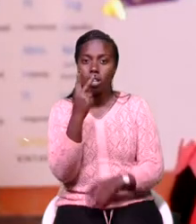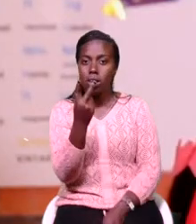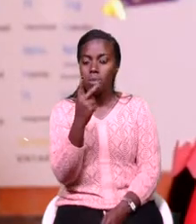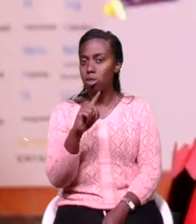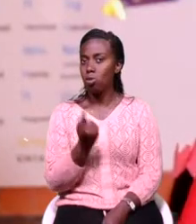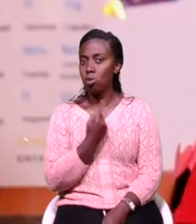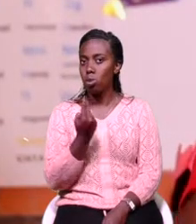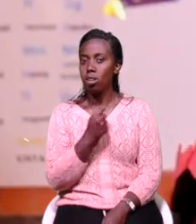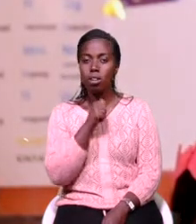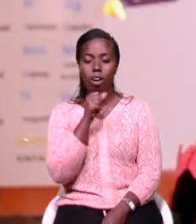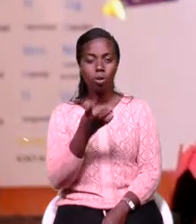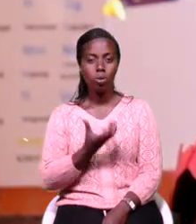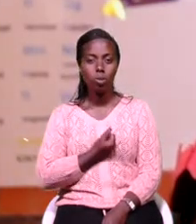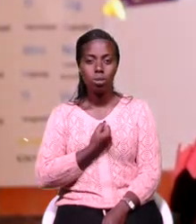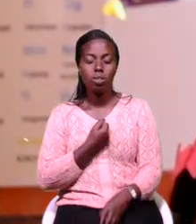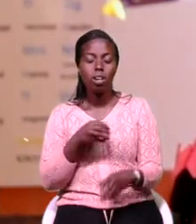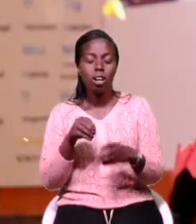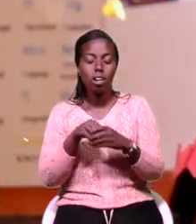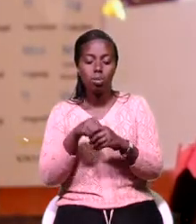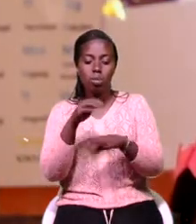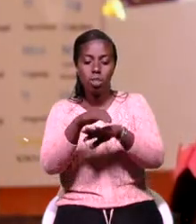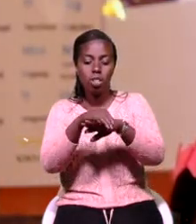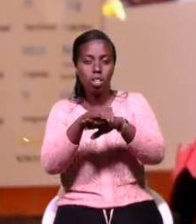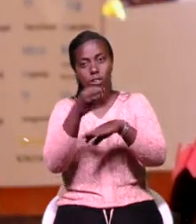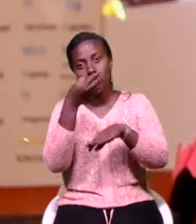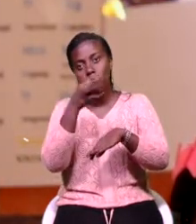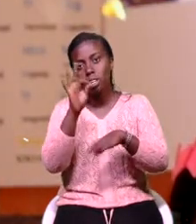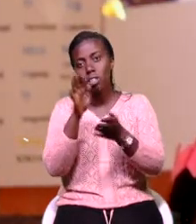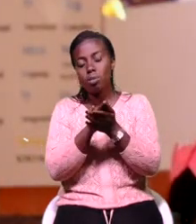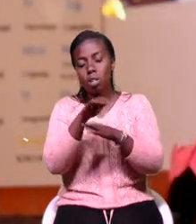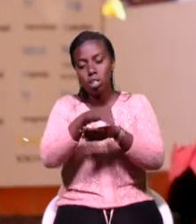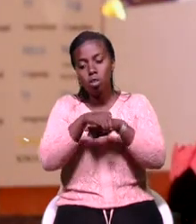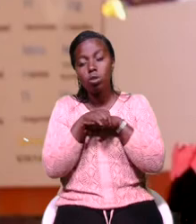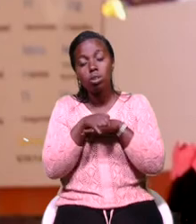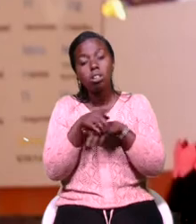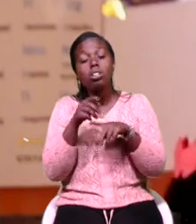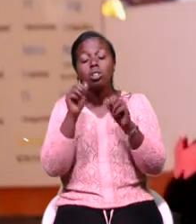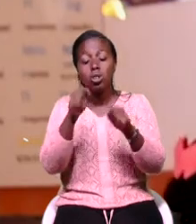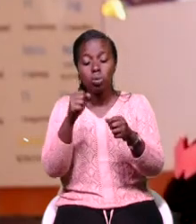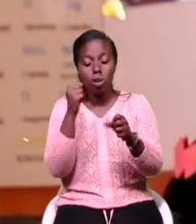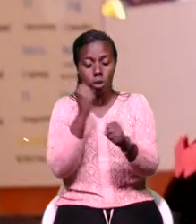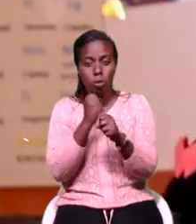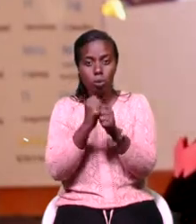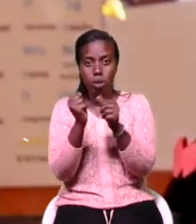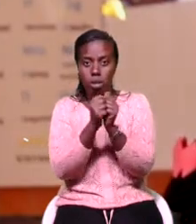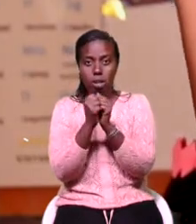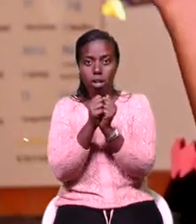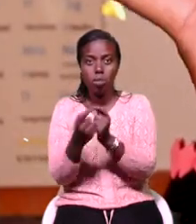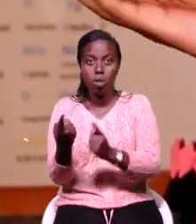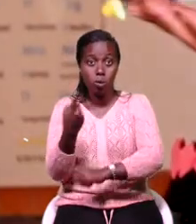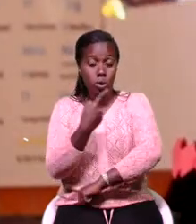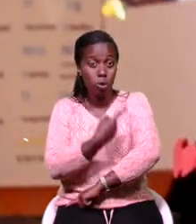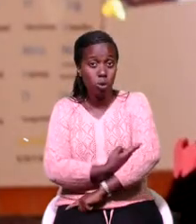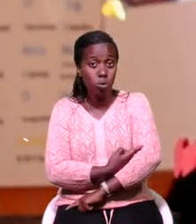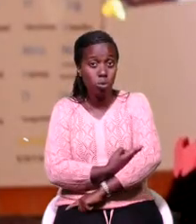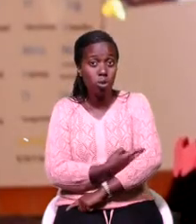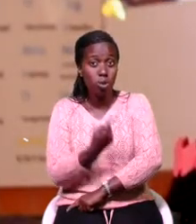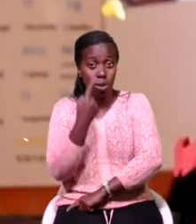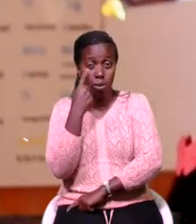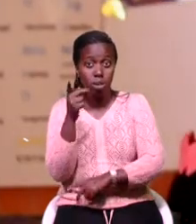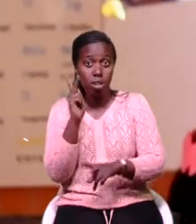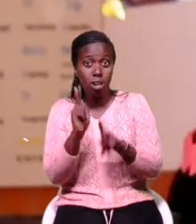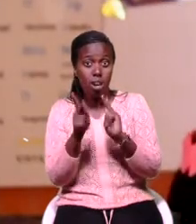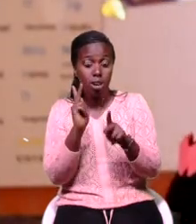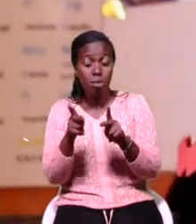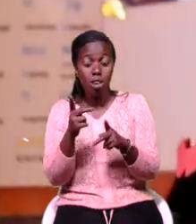zonyine tudafite ari igifaransa ni n'icyongereza byose dushobora kubikorera hamwe uyu munsi rero muraza kubona abantu bambaye ingofero